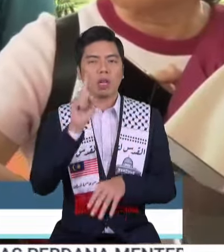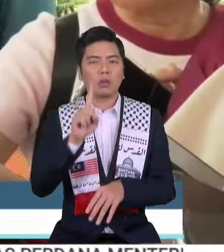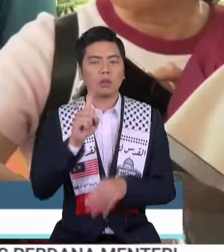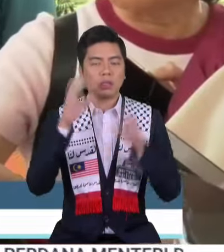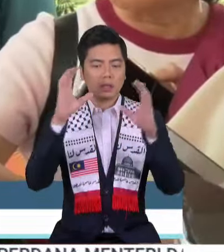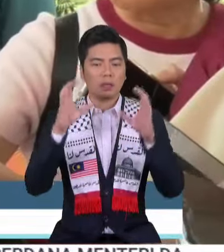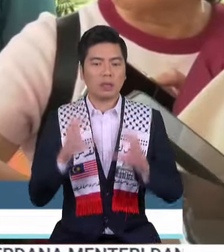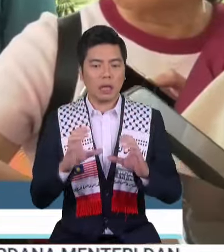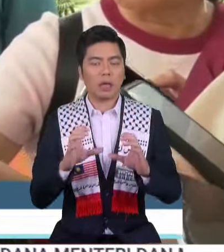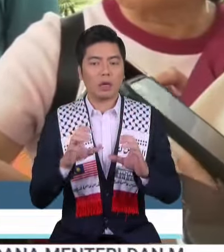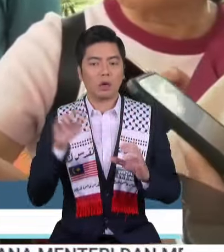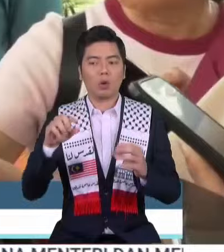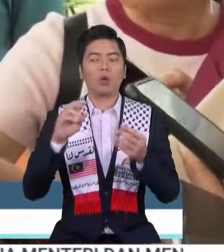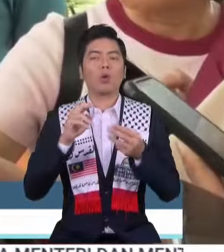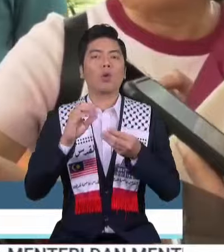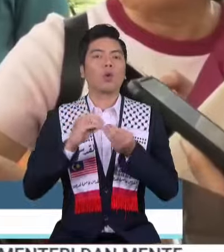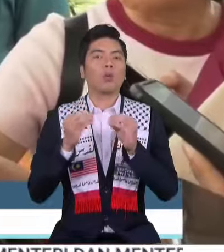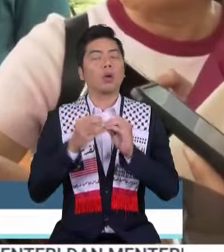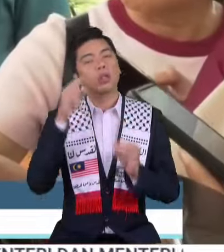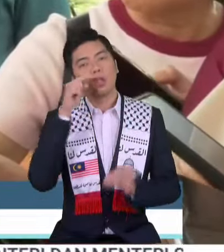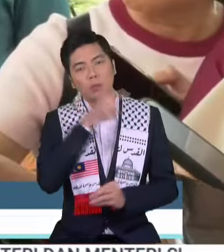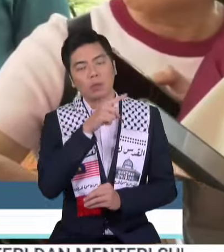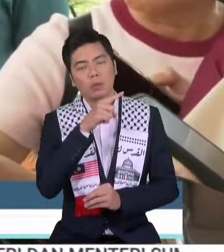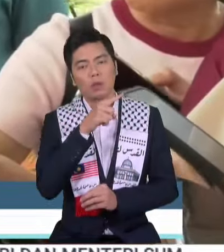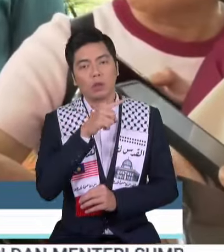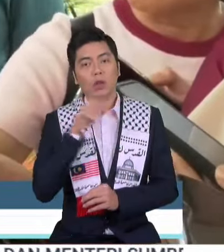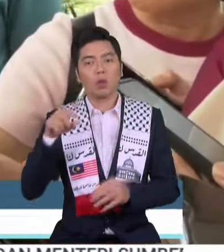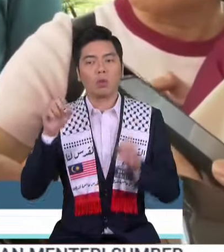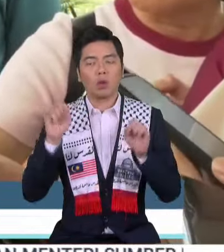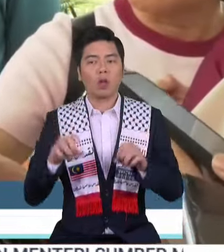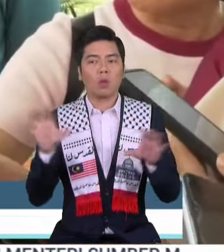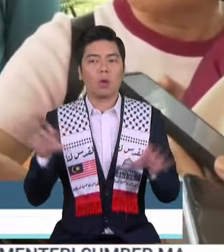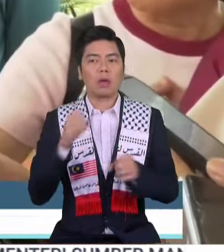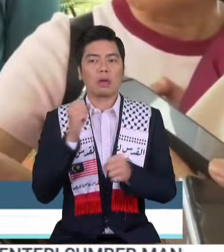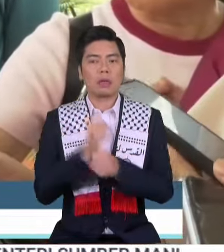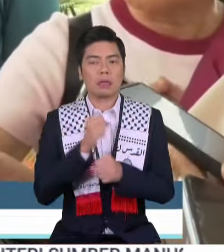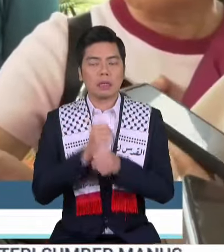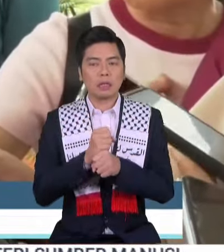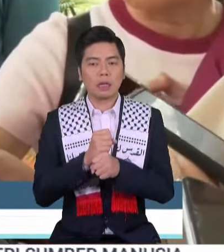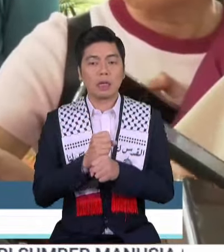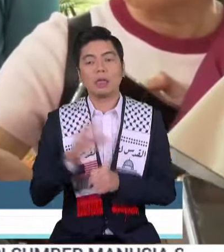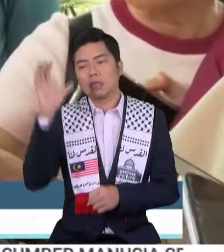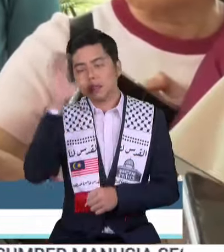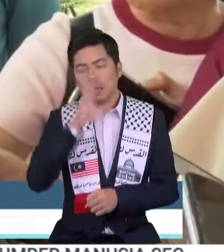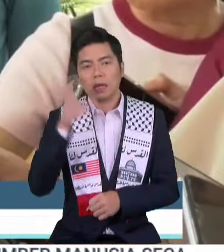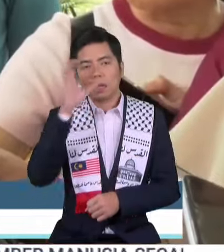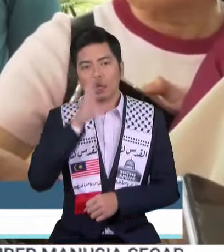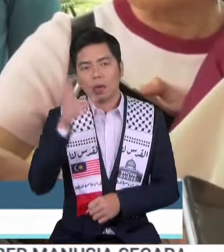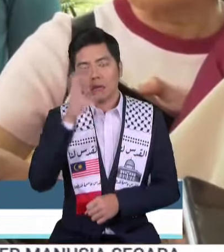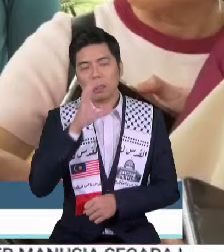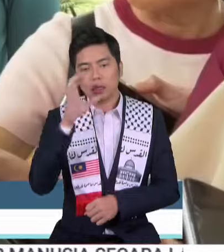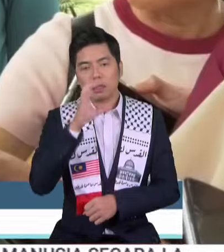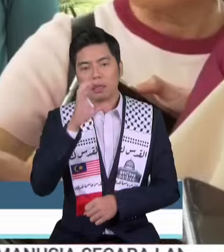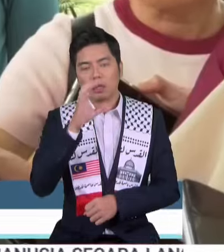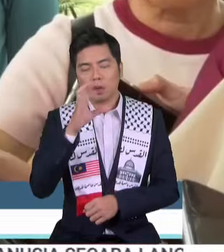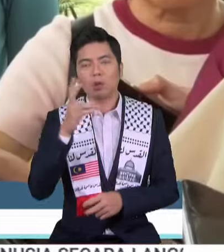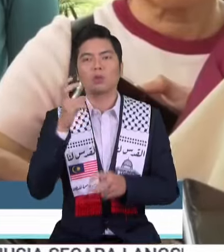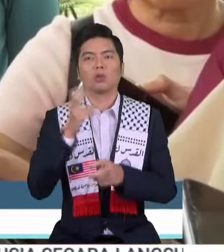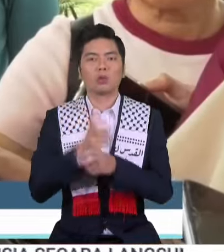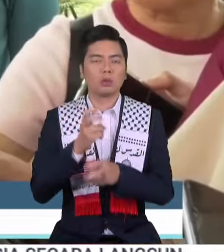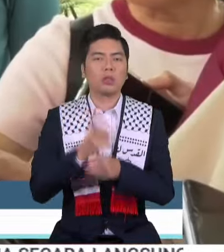panggil masking. Dan itu akan buat kerja-kerja untuk trace siapa yang sebenarnya call itu lagi